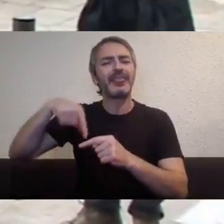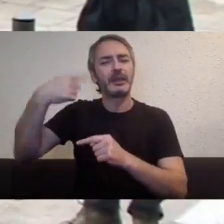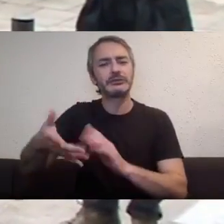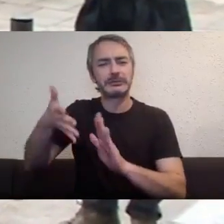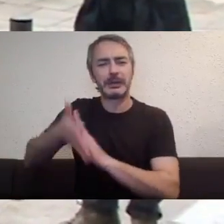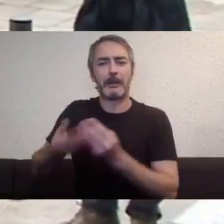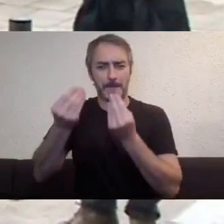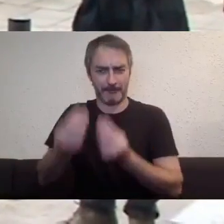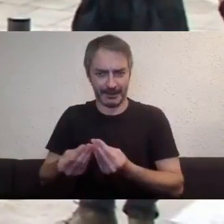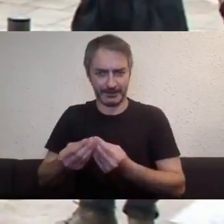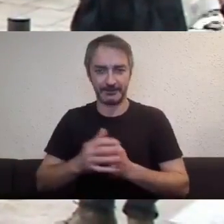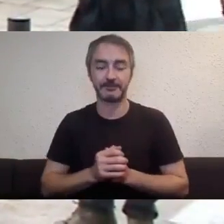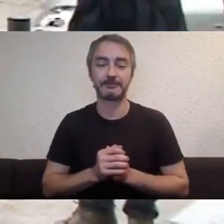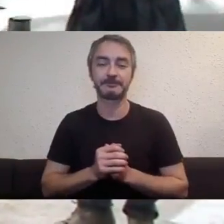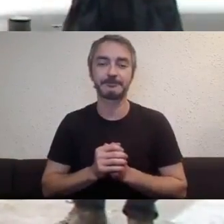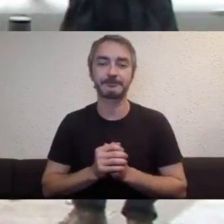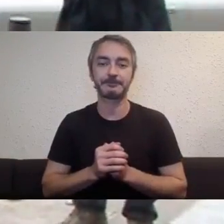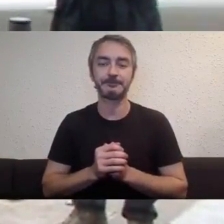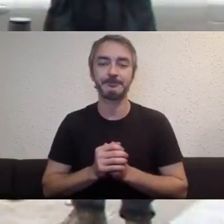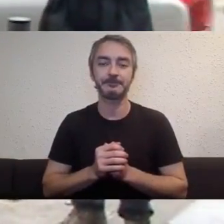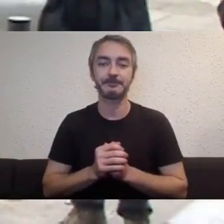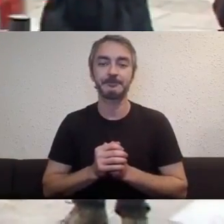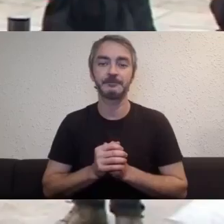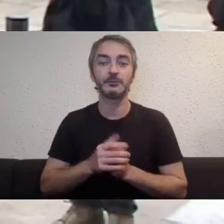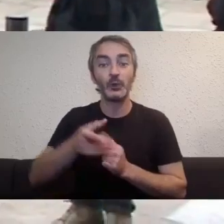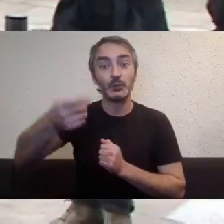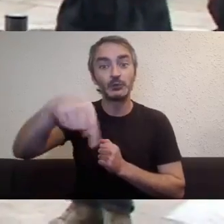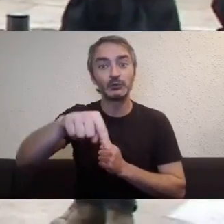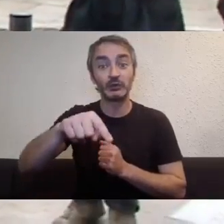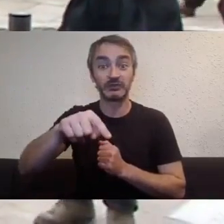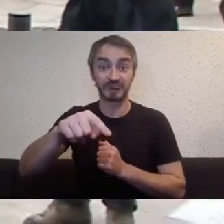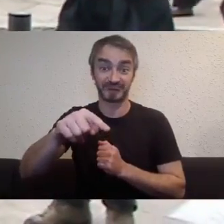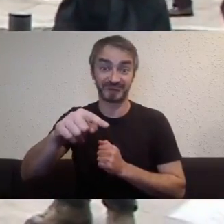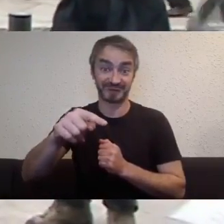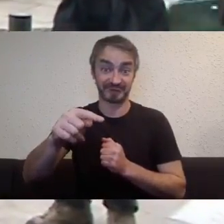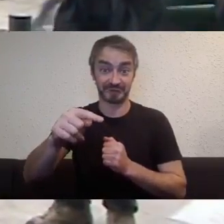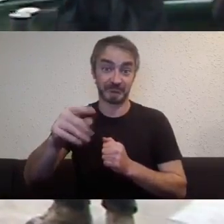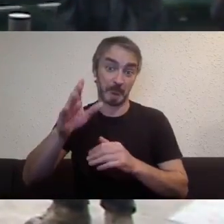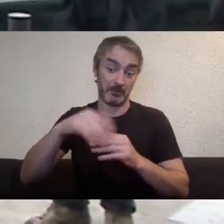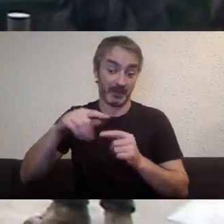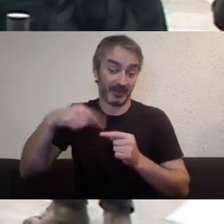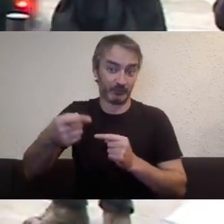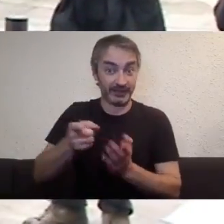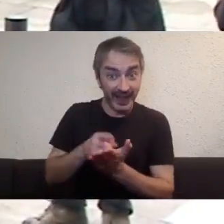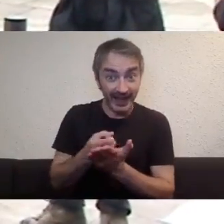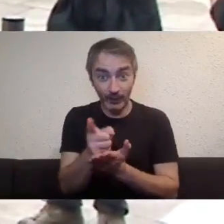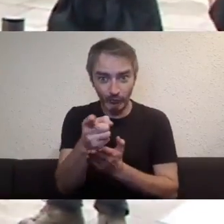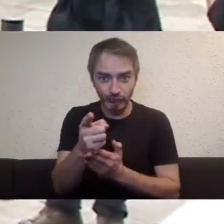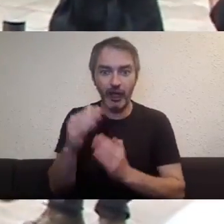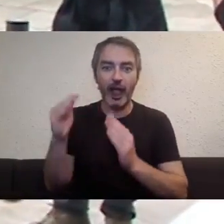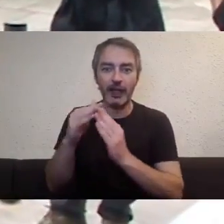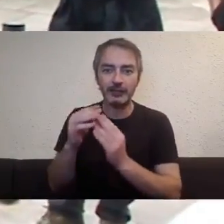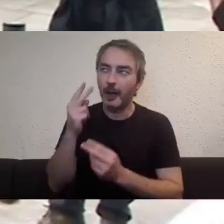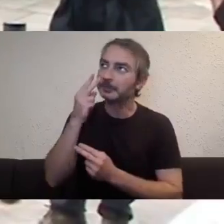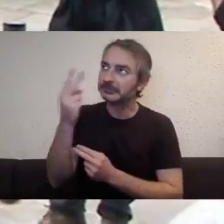arribem. I perquè veieu una mica, nosaltres en el recorregut